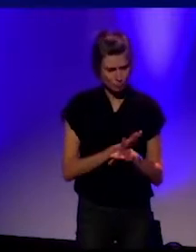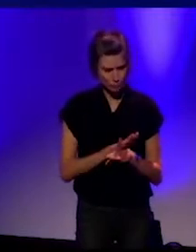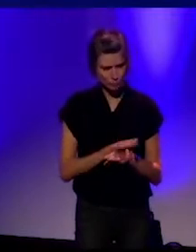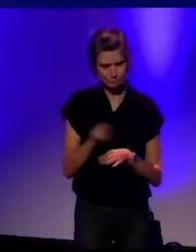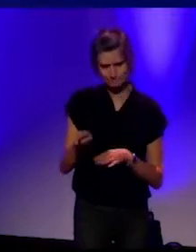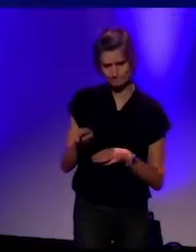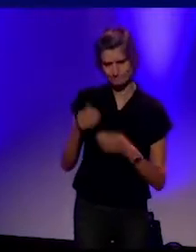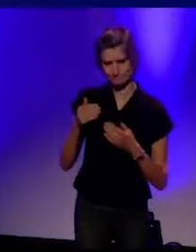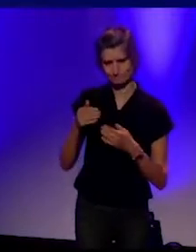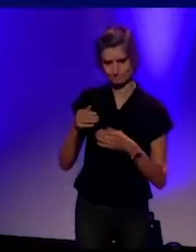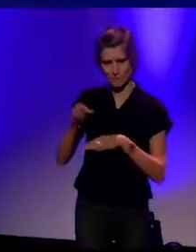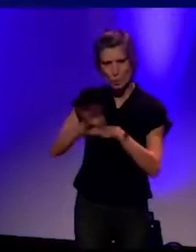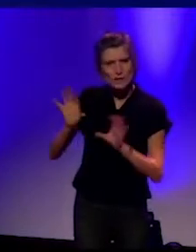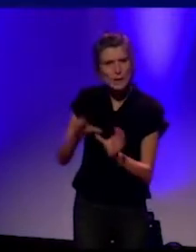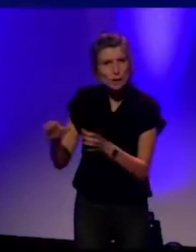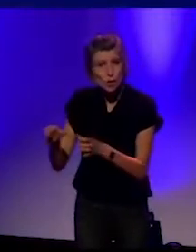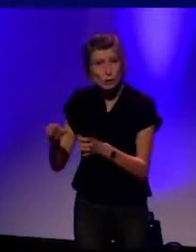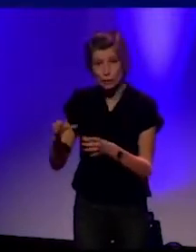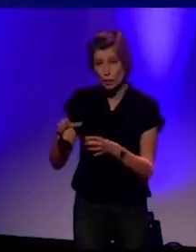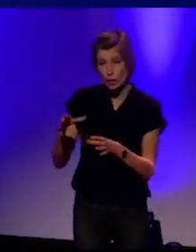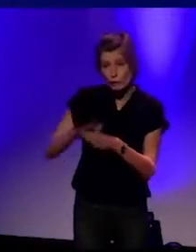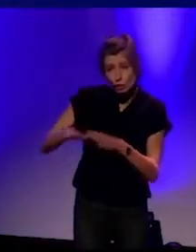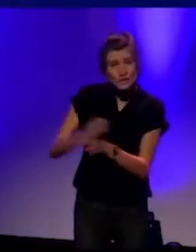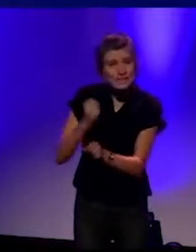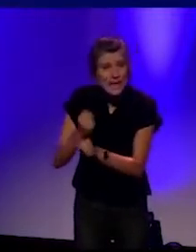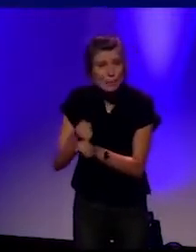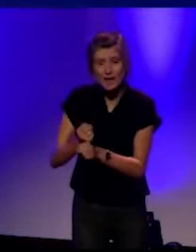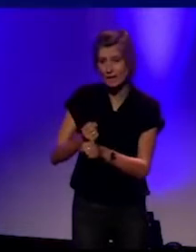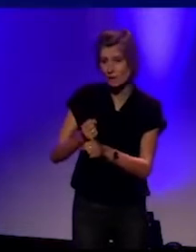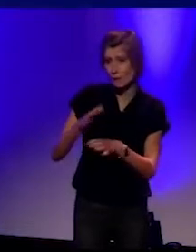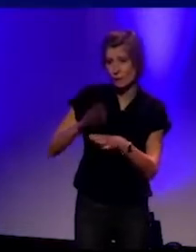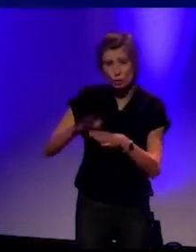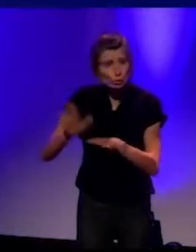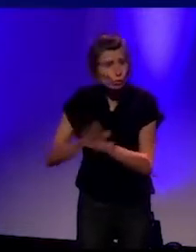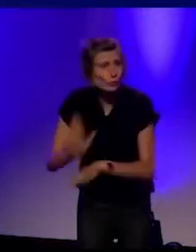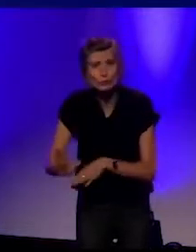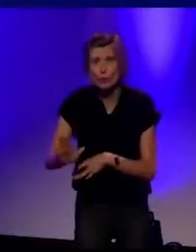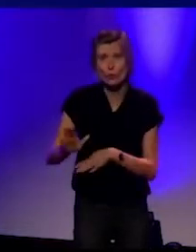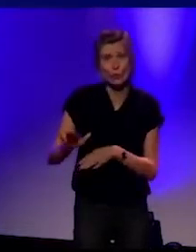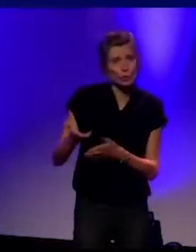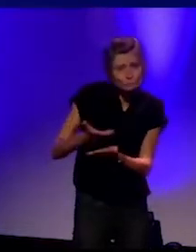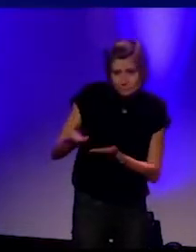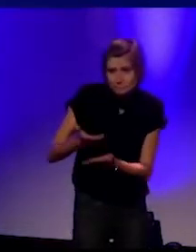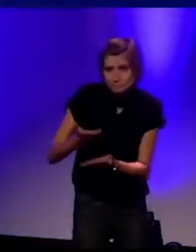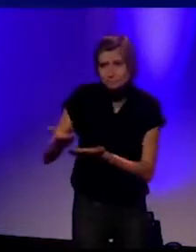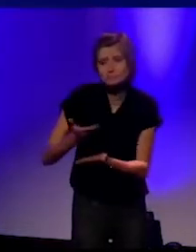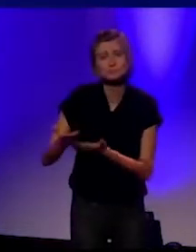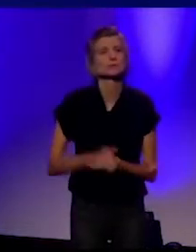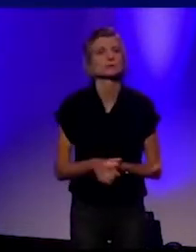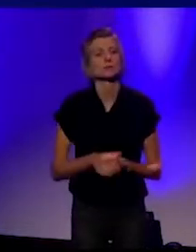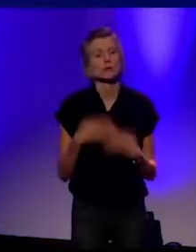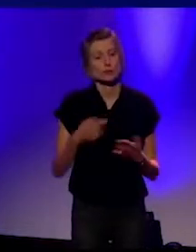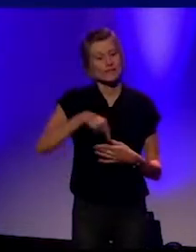mensen in kwetsbare posities. Betrekken wij, en dat vind ik een erg belangrijke, en dat zal mijn echte klemtoon zijn in deze